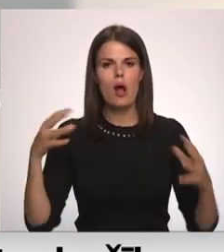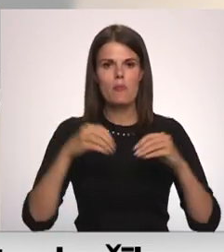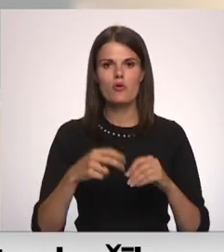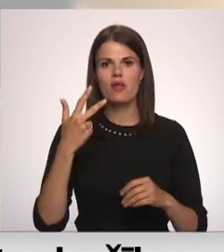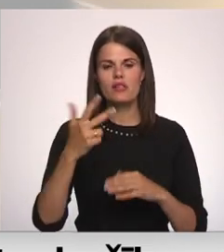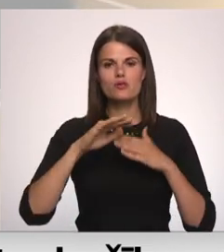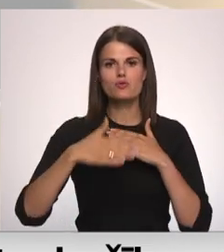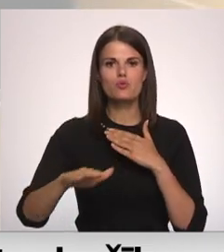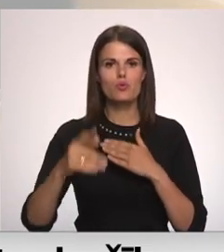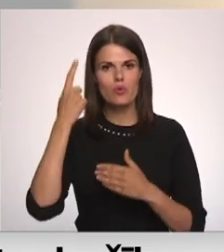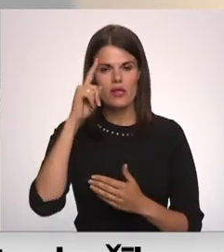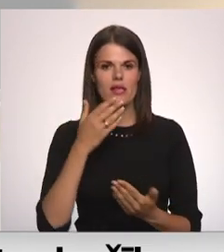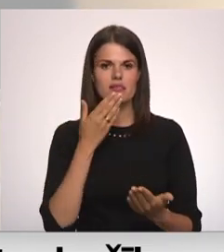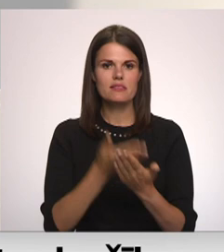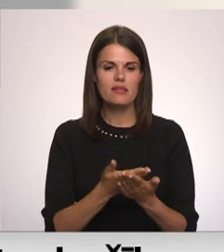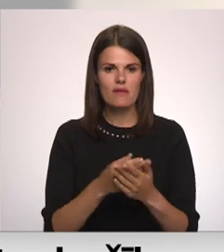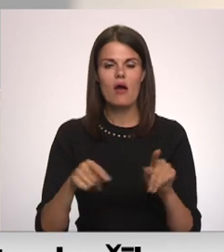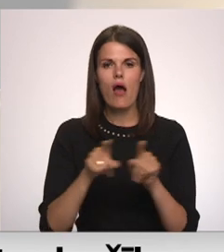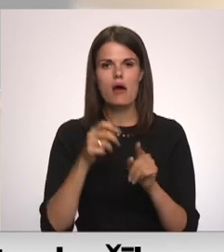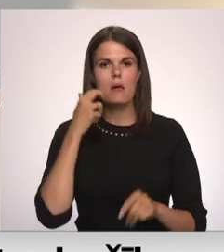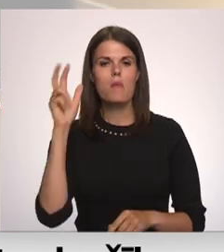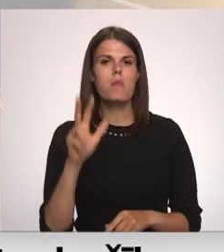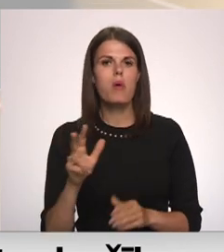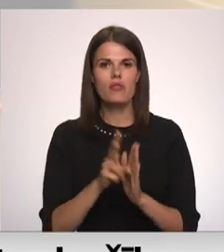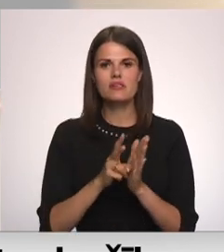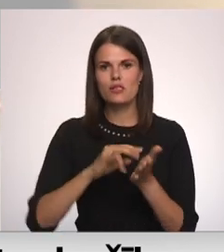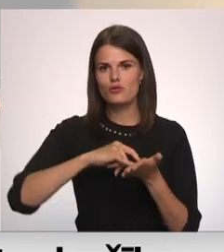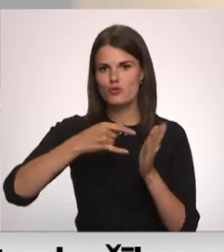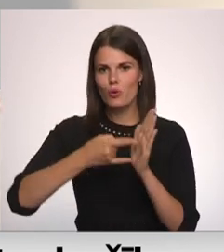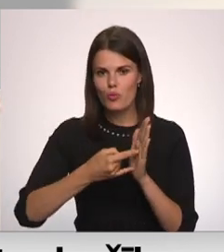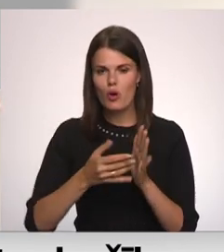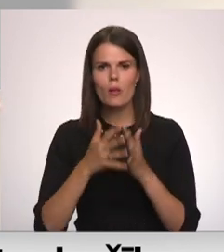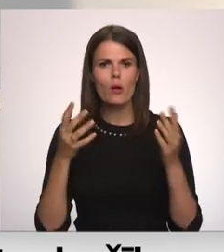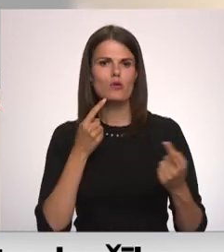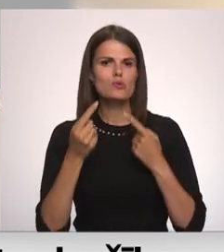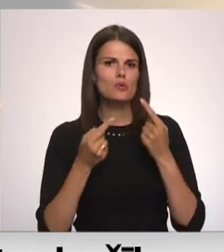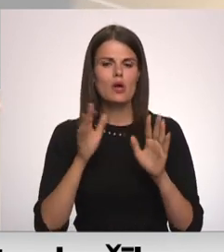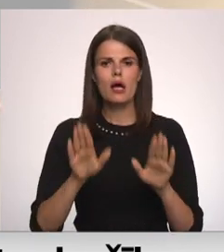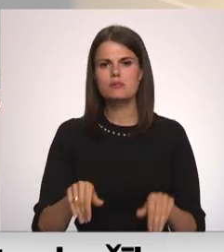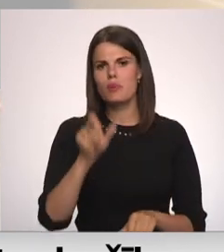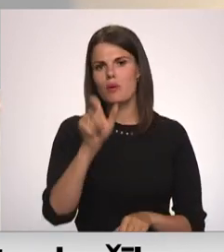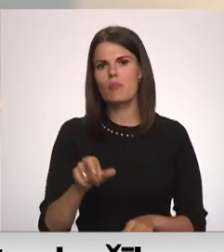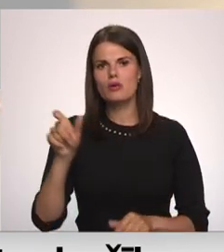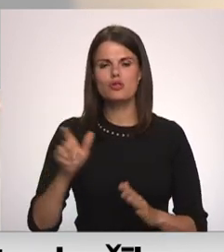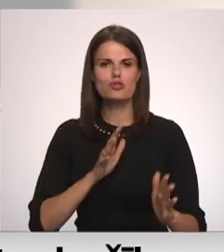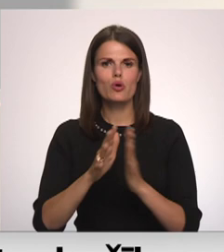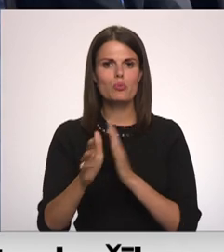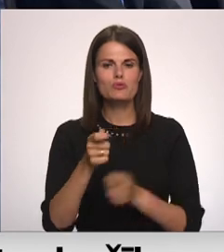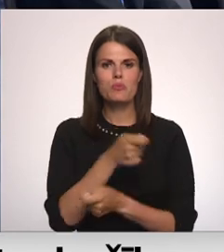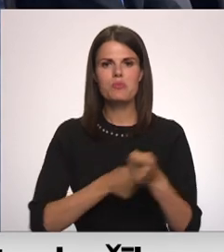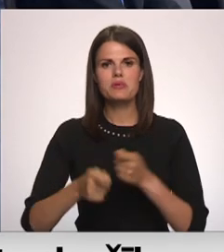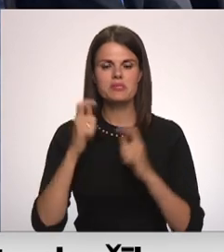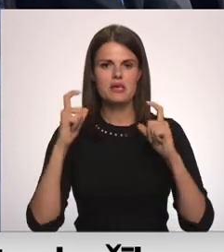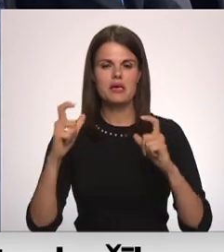iniciatīva. Starp tiem arī Rail Baltica dzelzceļa projekts, daudz runāts par pasažieru plūsmas un biznesa kravu pārvadājuma